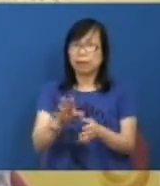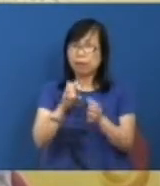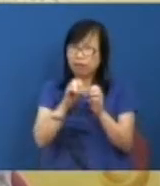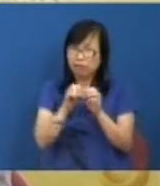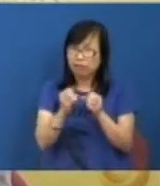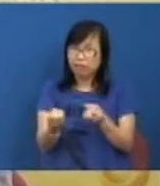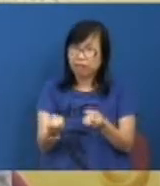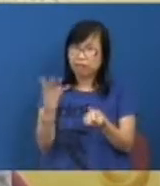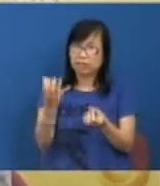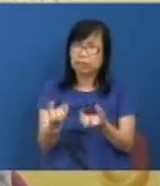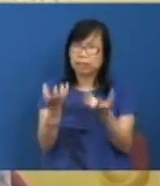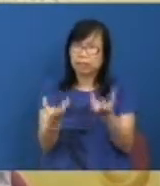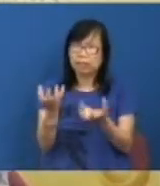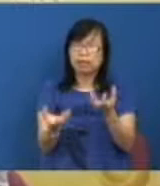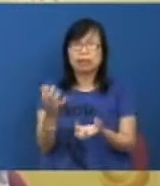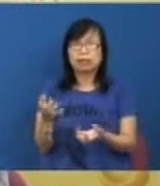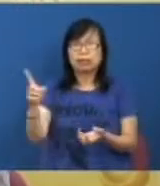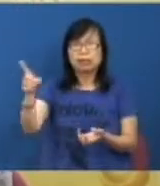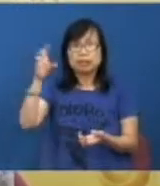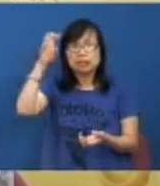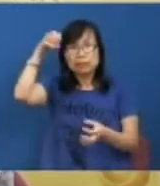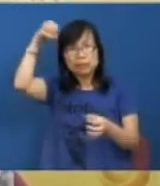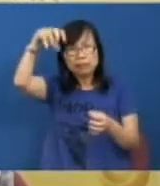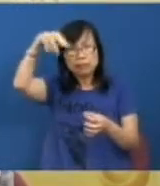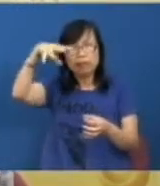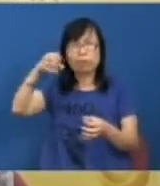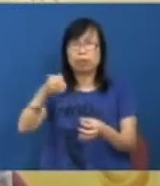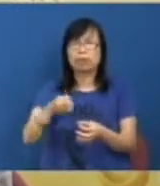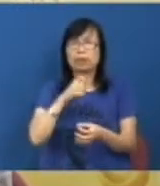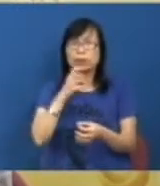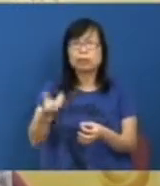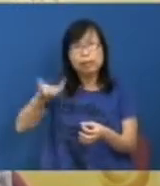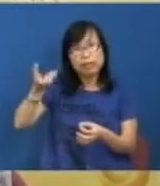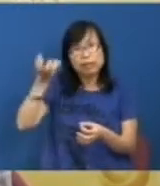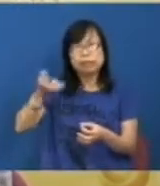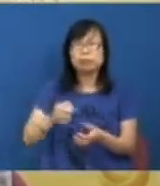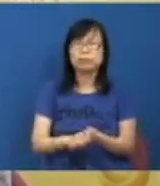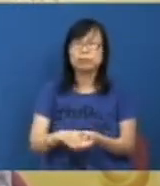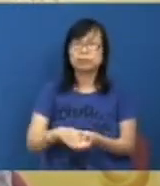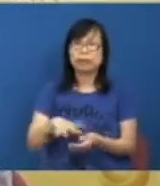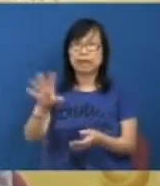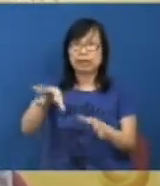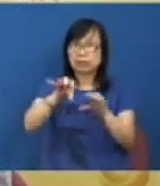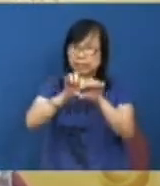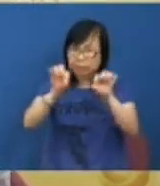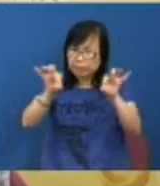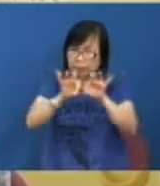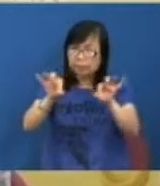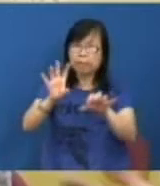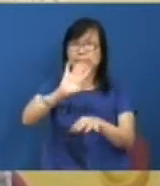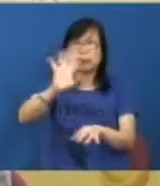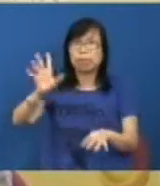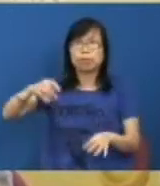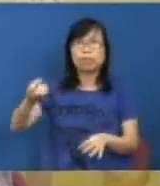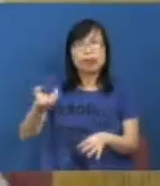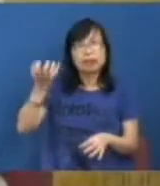嘅，因為烏絲燈膽係發光又發熱噶嘛。但是 LED 嗰只咧，其實就唔會發熱嘅。咁當然得 係